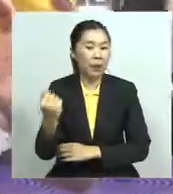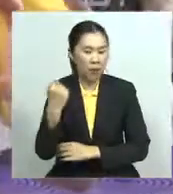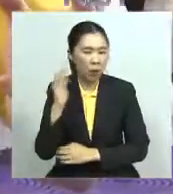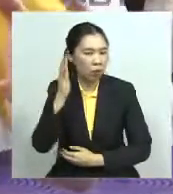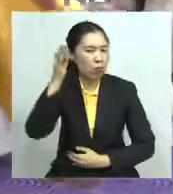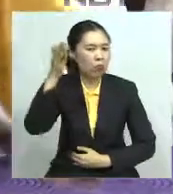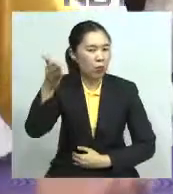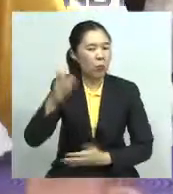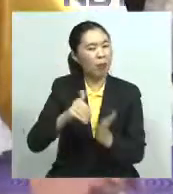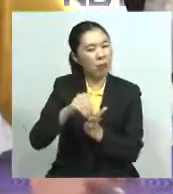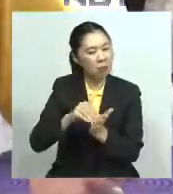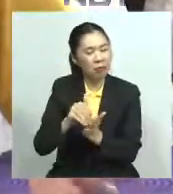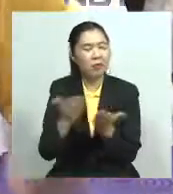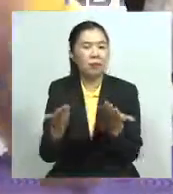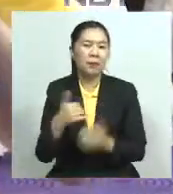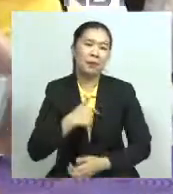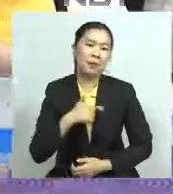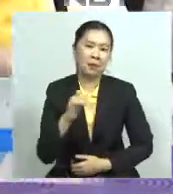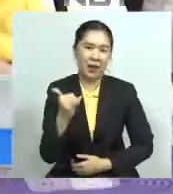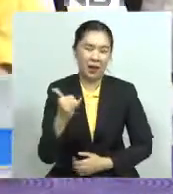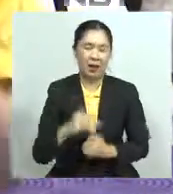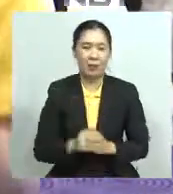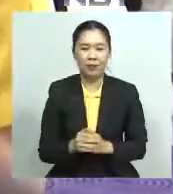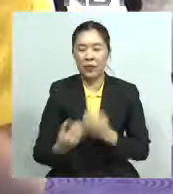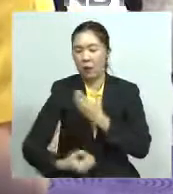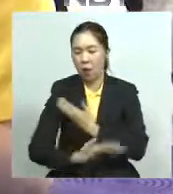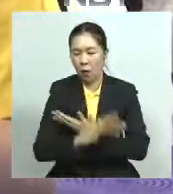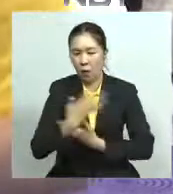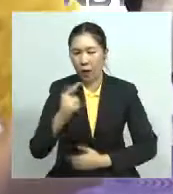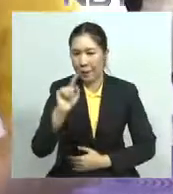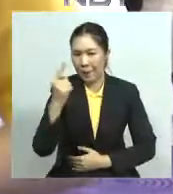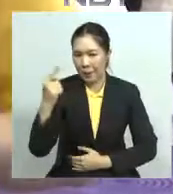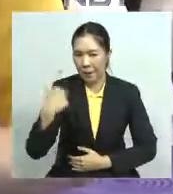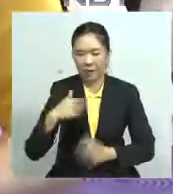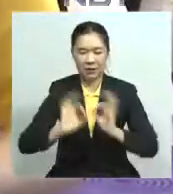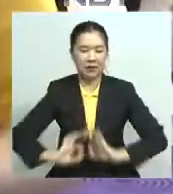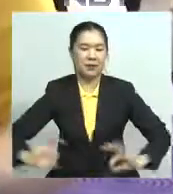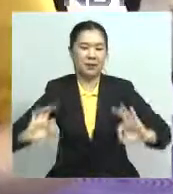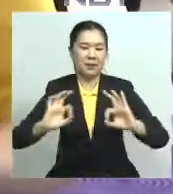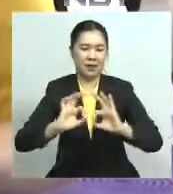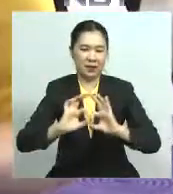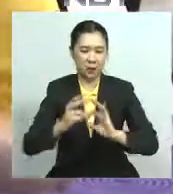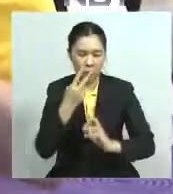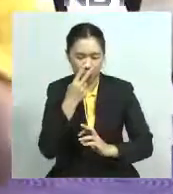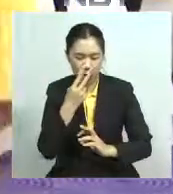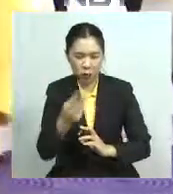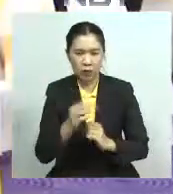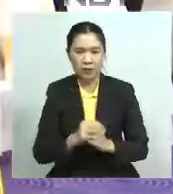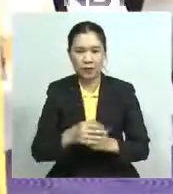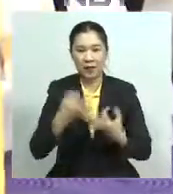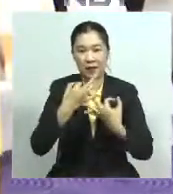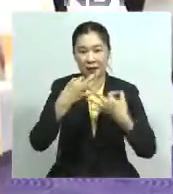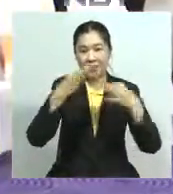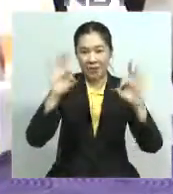ตมันอาจจะไม่เป็นอย่างนั้นแล้วนะครับการมองหาโอกาสใหม่ๆจึงเป็นเรื่องที่สำคัญในปัจจุบันจากอาชีพอิสระอ